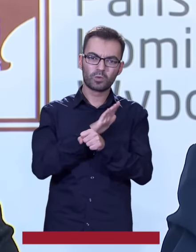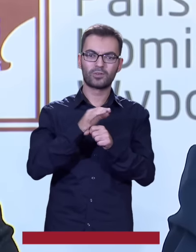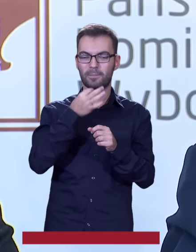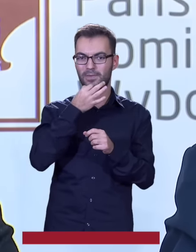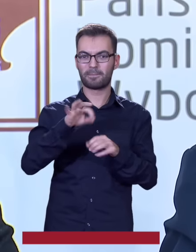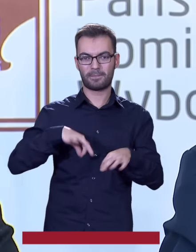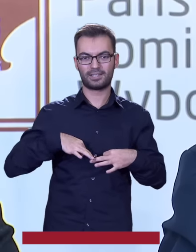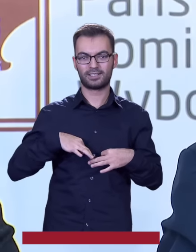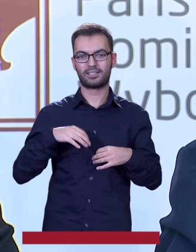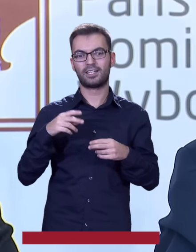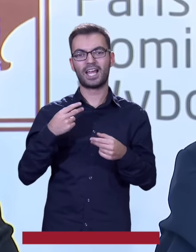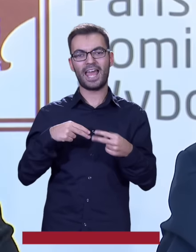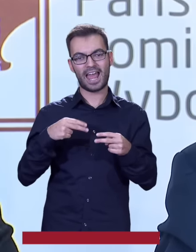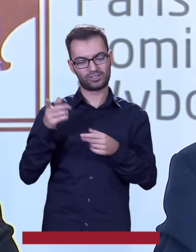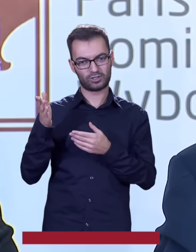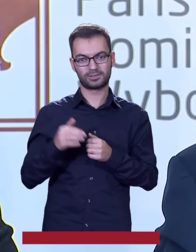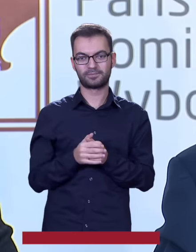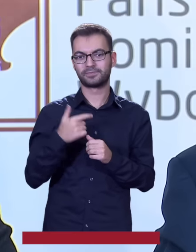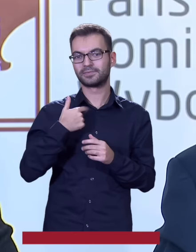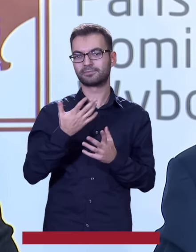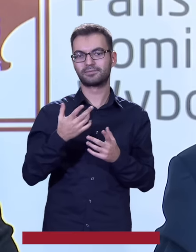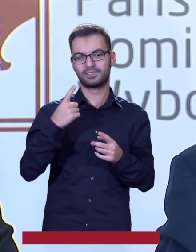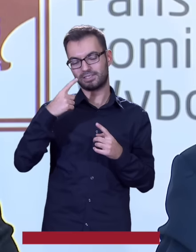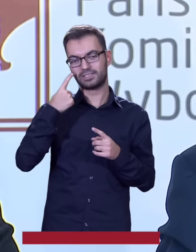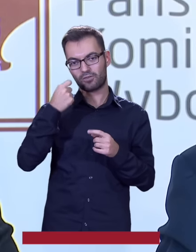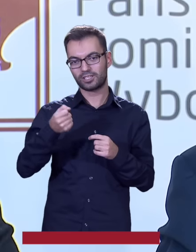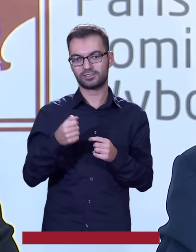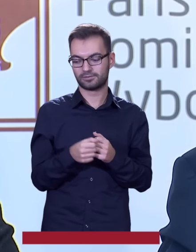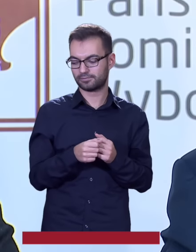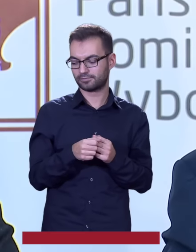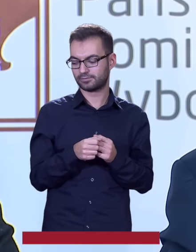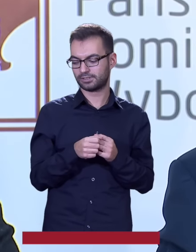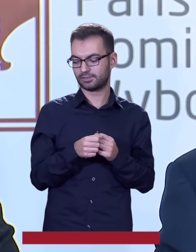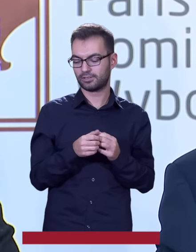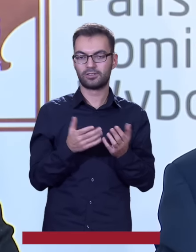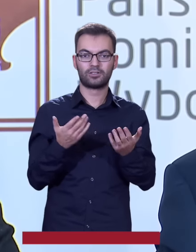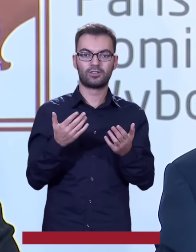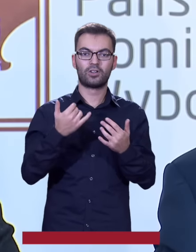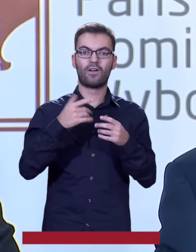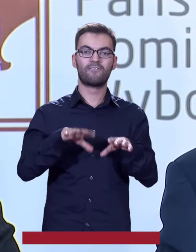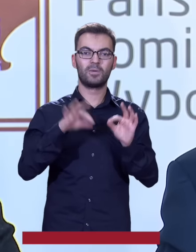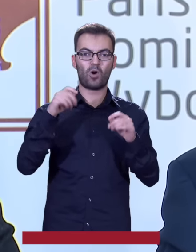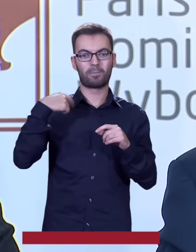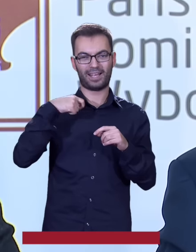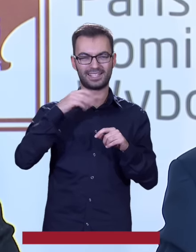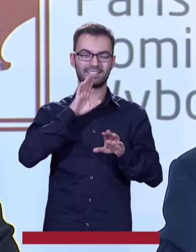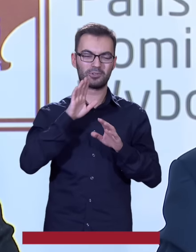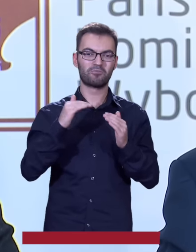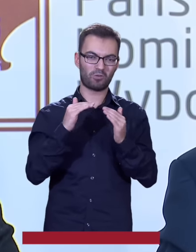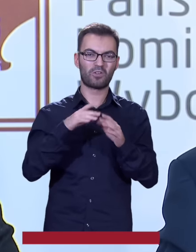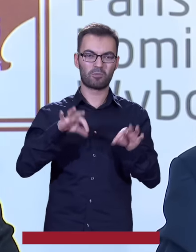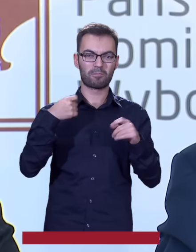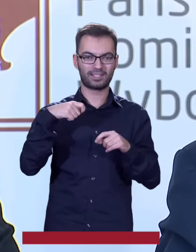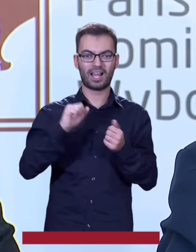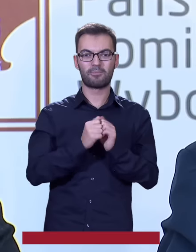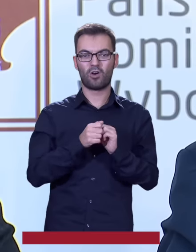pani redaktor, chciałbym zwrócić uwagę, że w przeciwieństwie chociażby do wyborów prezydenckich czy do